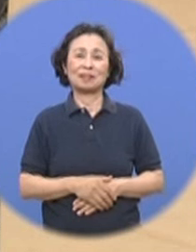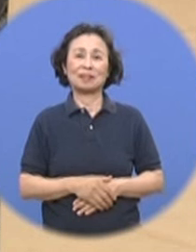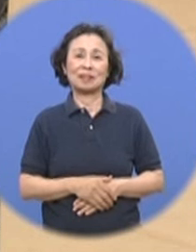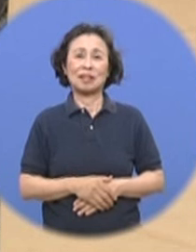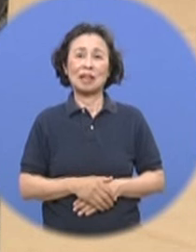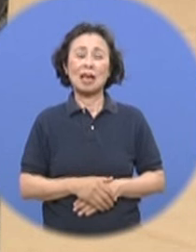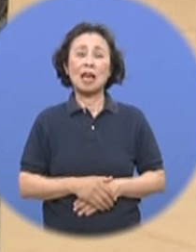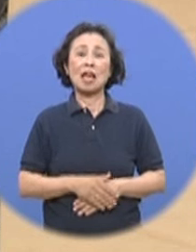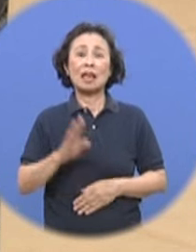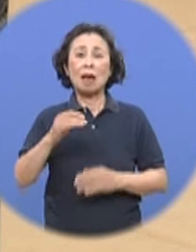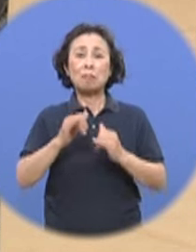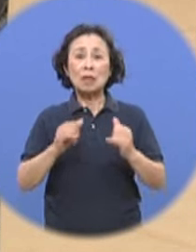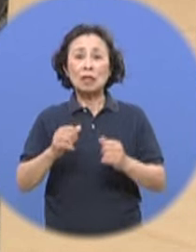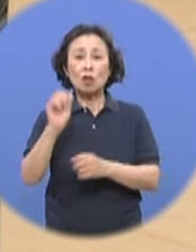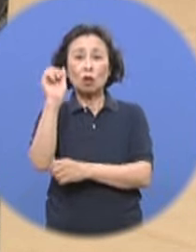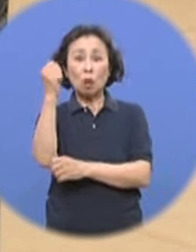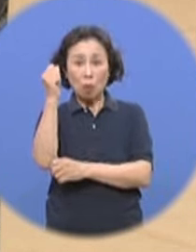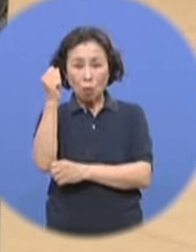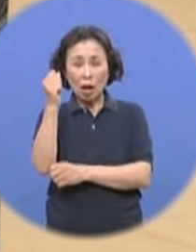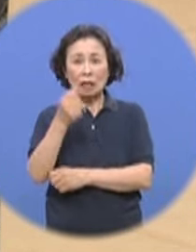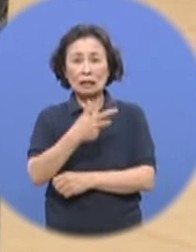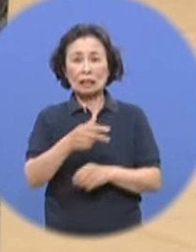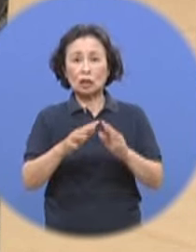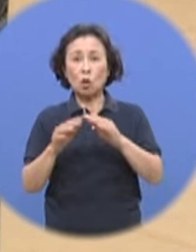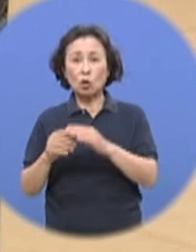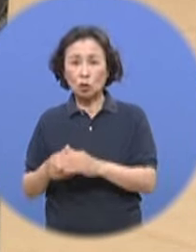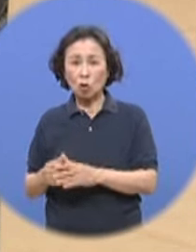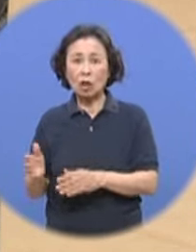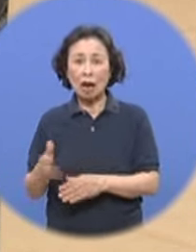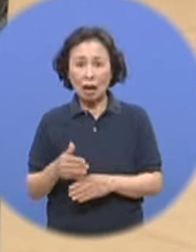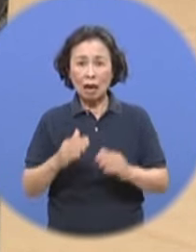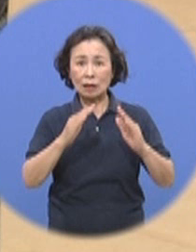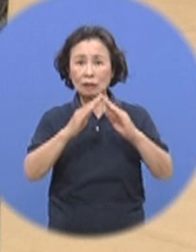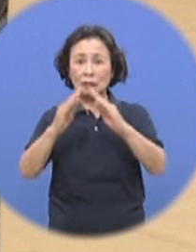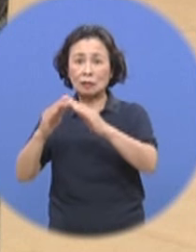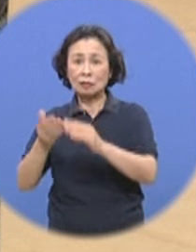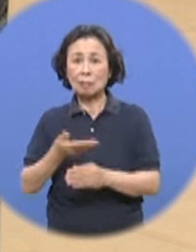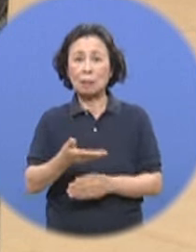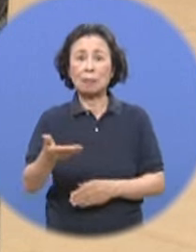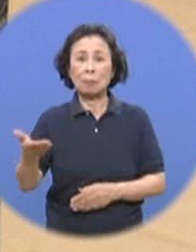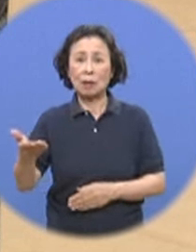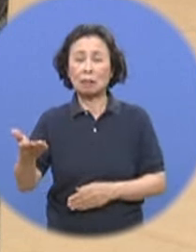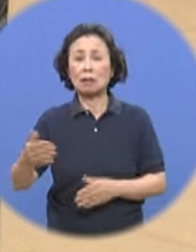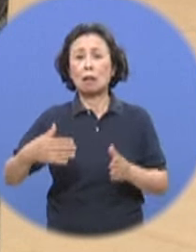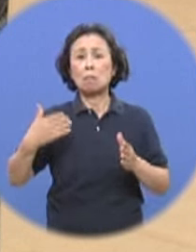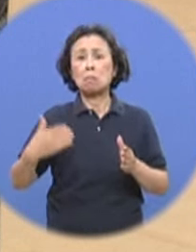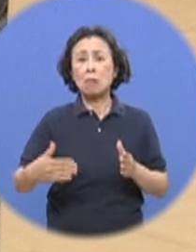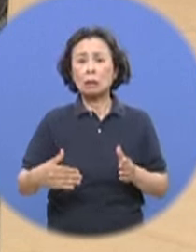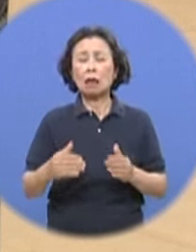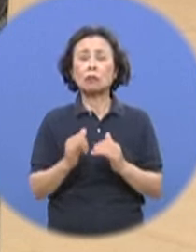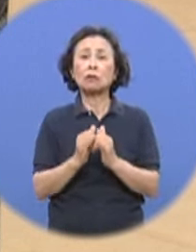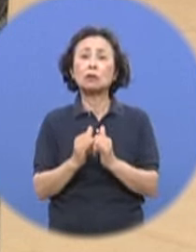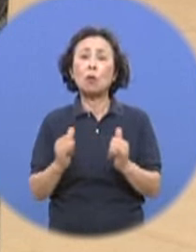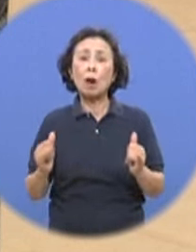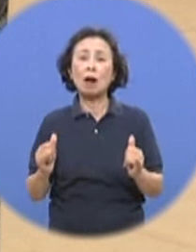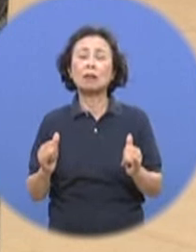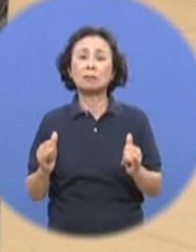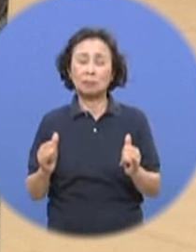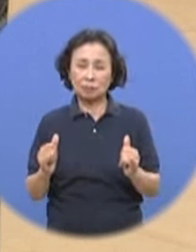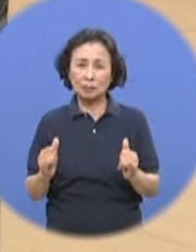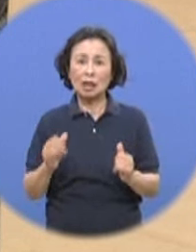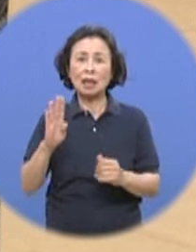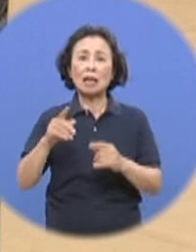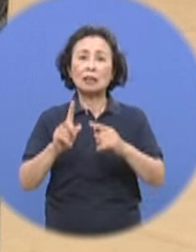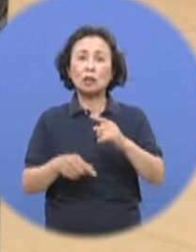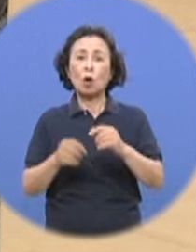県民の友は市町村を通じて各世帯に配布していますが、お手元に届いていないという方は県